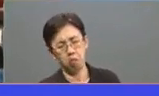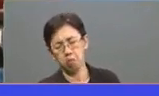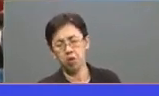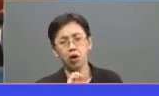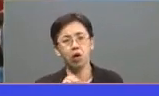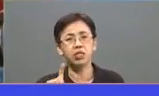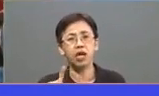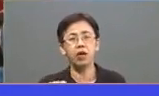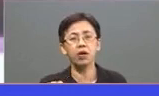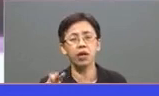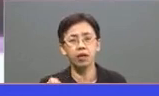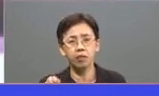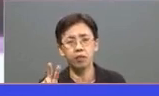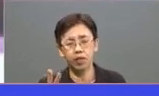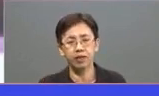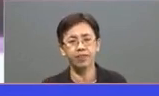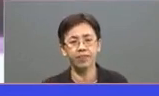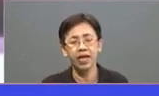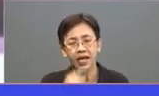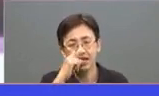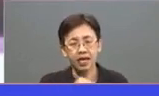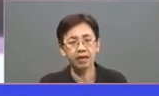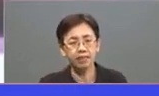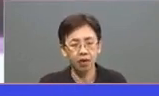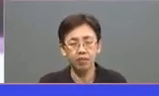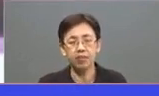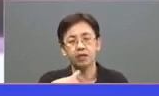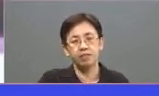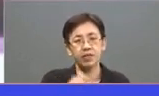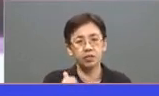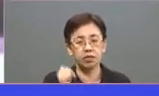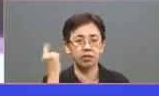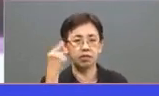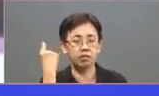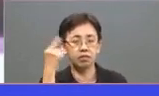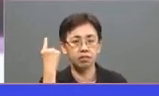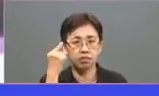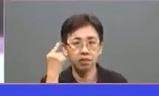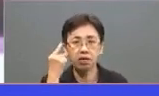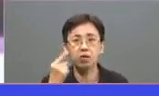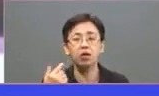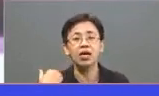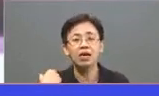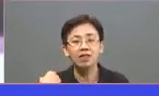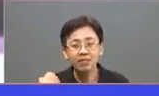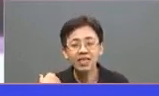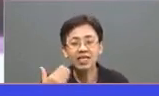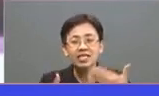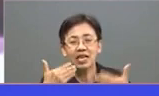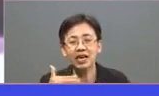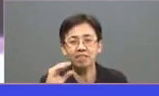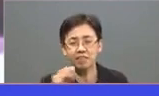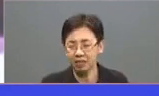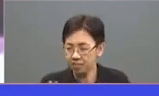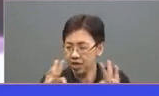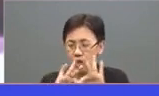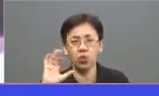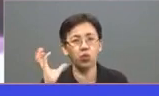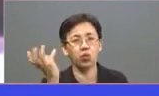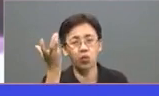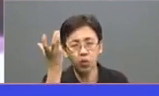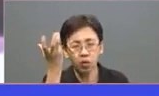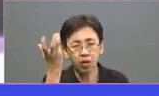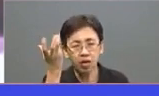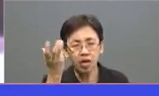ครับ 3-4 เดือนข้างหน้านี้จะมีเวิลด์อีเวนต์เข้ามาเปิดตัวในประเทศไทยอย่างต่อเนื่องย้ำว่าเราเป็นประเทศผู้นำด้านการท่องเ